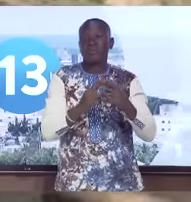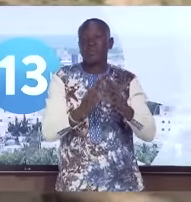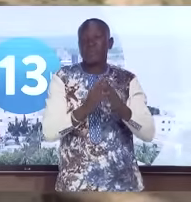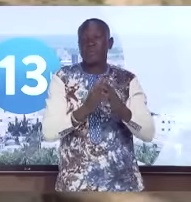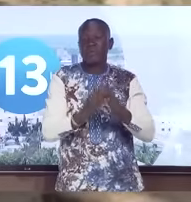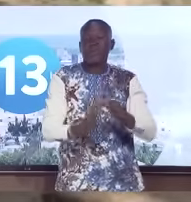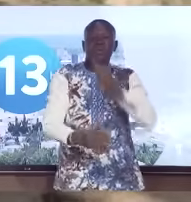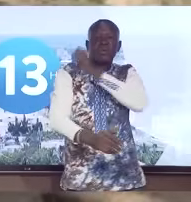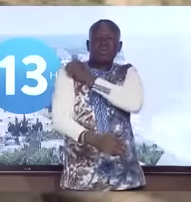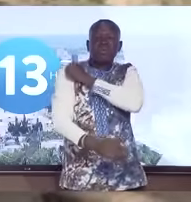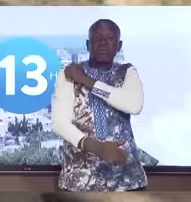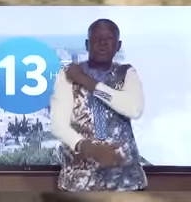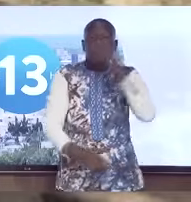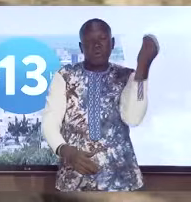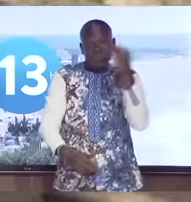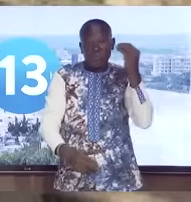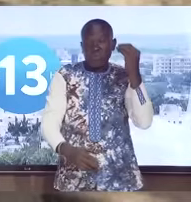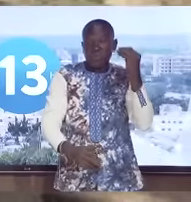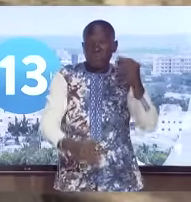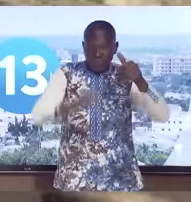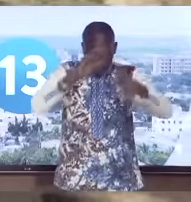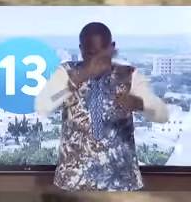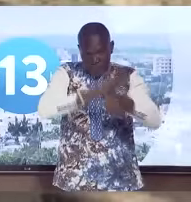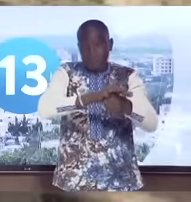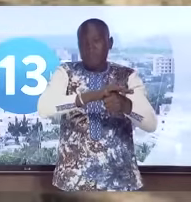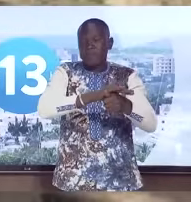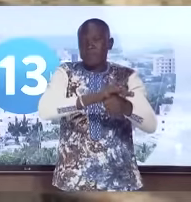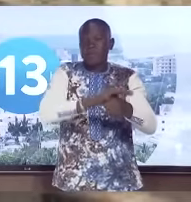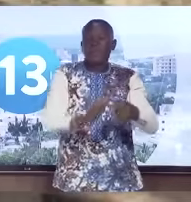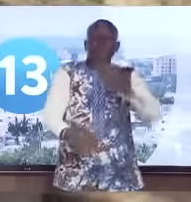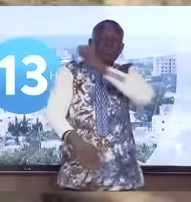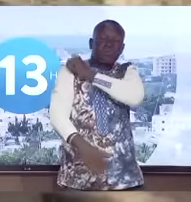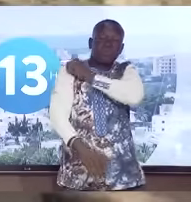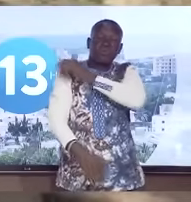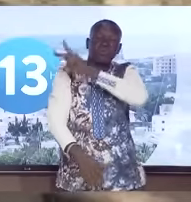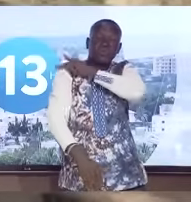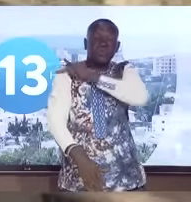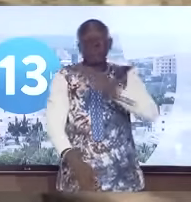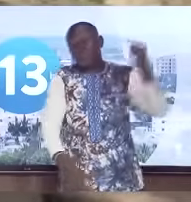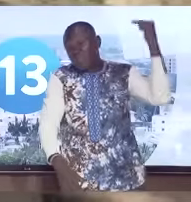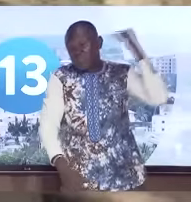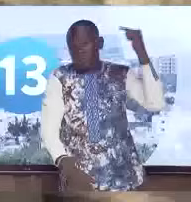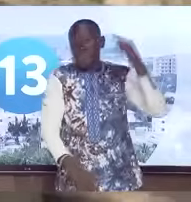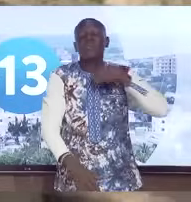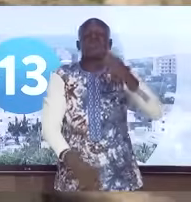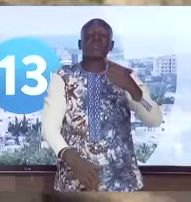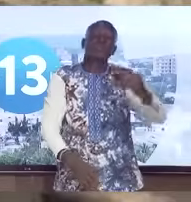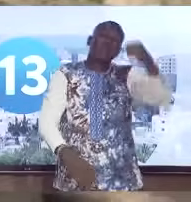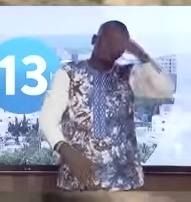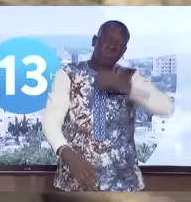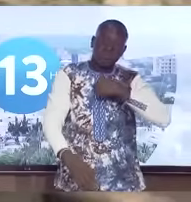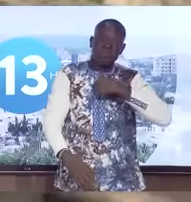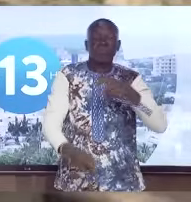Abdul Ghaffar, dis-moi où tu te caches. Abdul Ghaffar, si tu m'entends, dis-moi le nom de tes